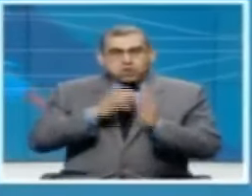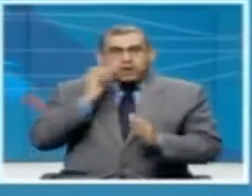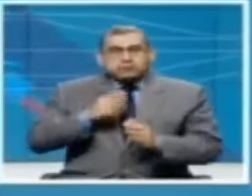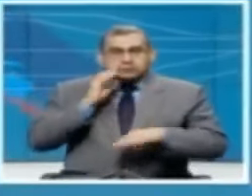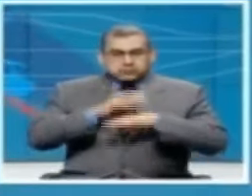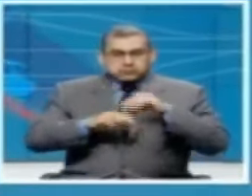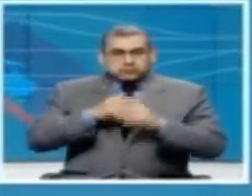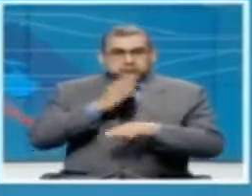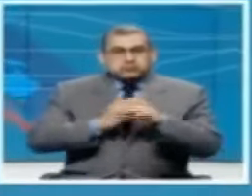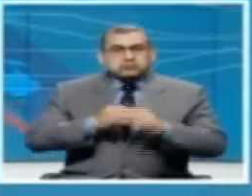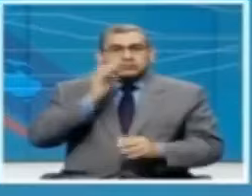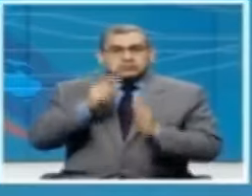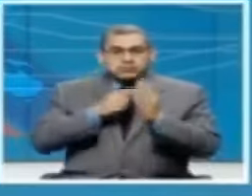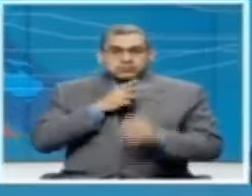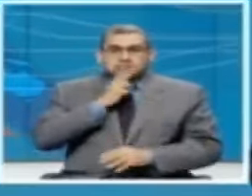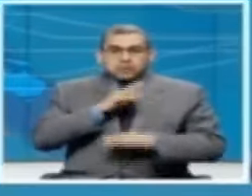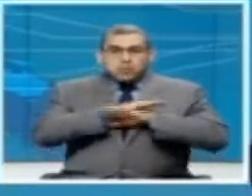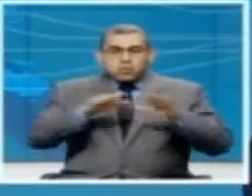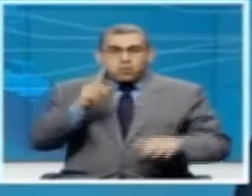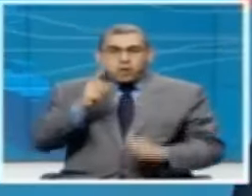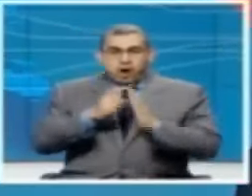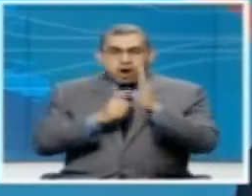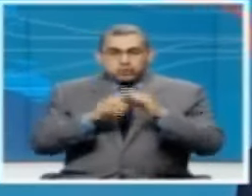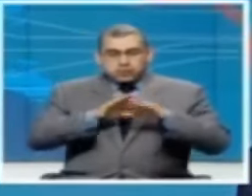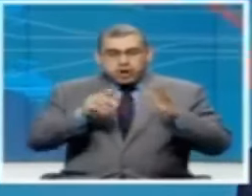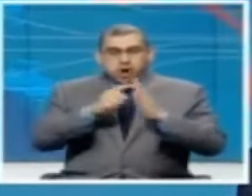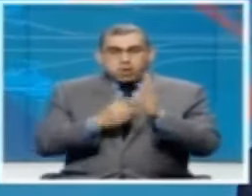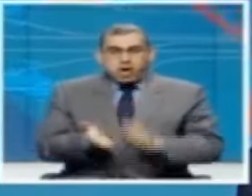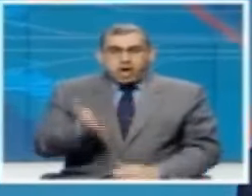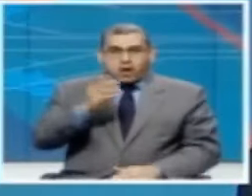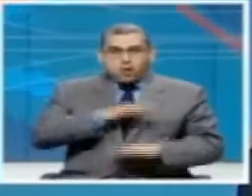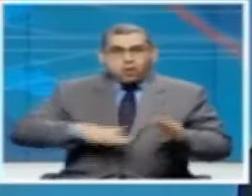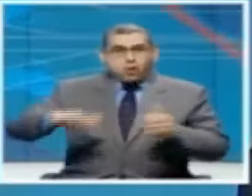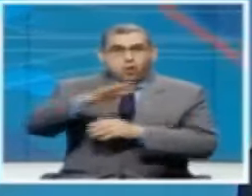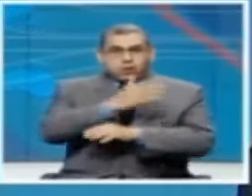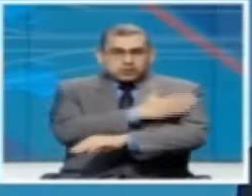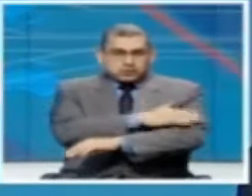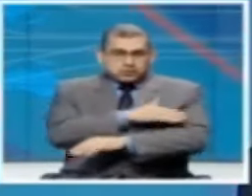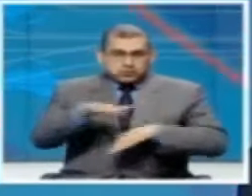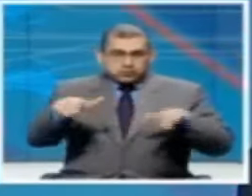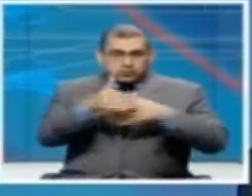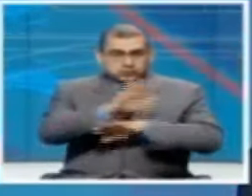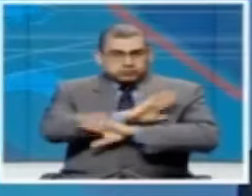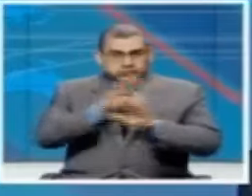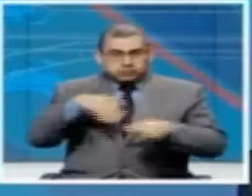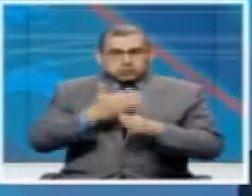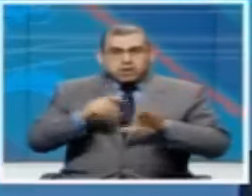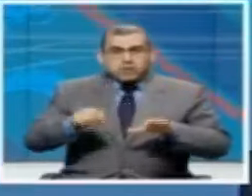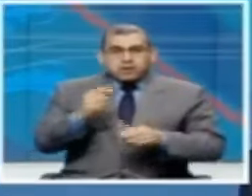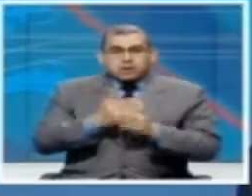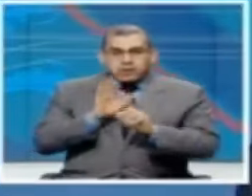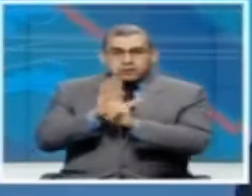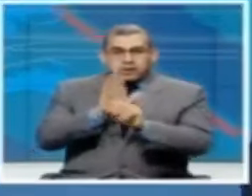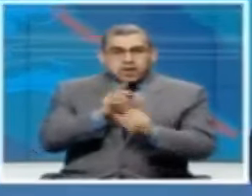امانه ونزاهه ومساواه تاكيدا لسياده القانون على الجميع بلا تمييز وحمايه لحقوق المواطنين